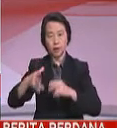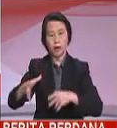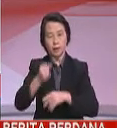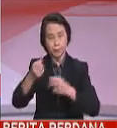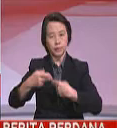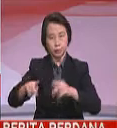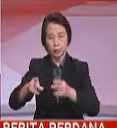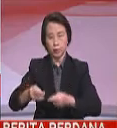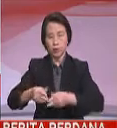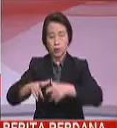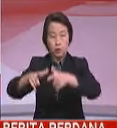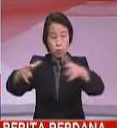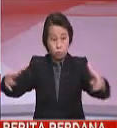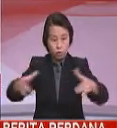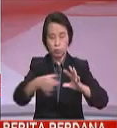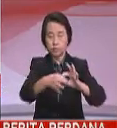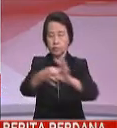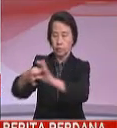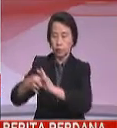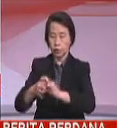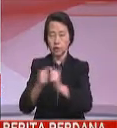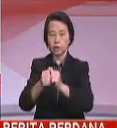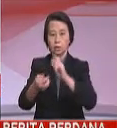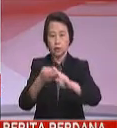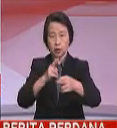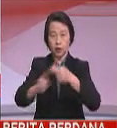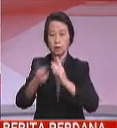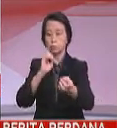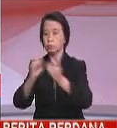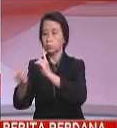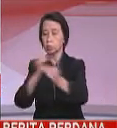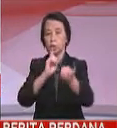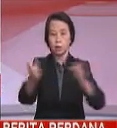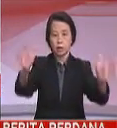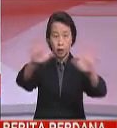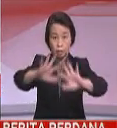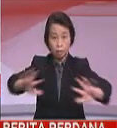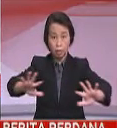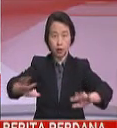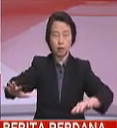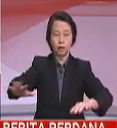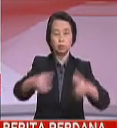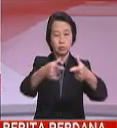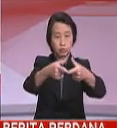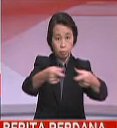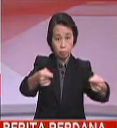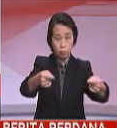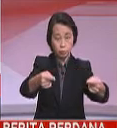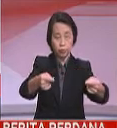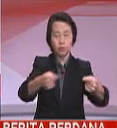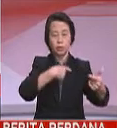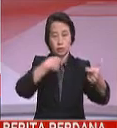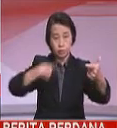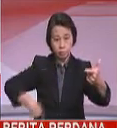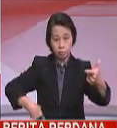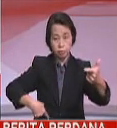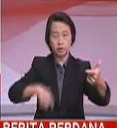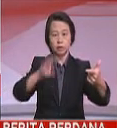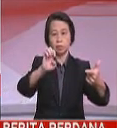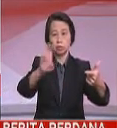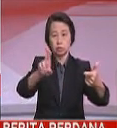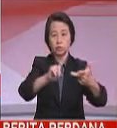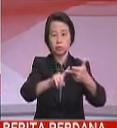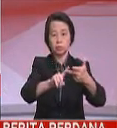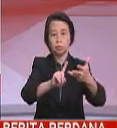peluang memperluaskan kerjasama dengan rakan-rakan dialog ASEAN antaranya Jepun, China, Kesatuan